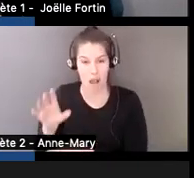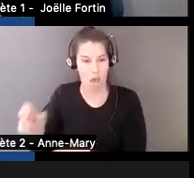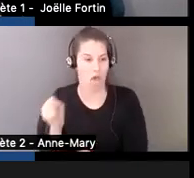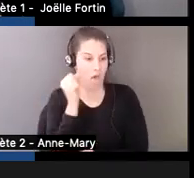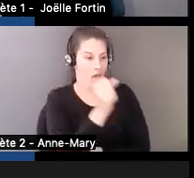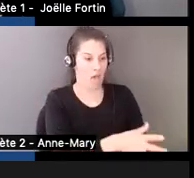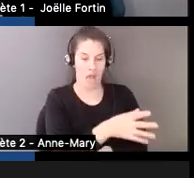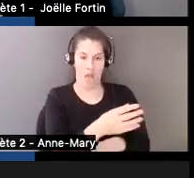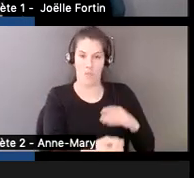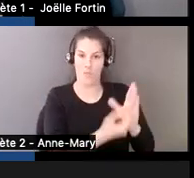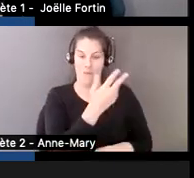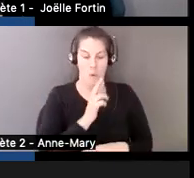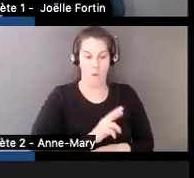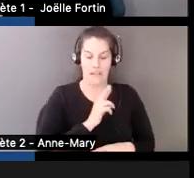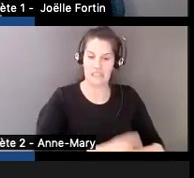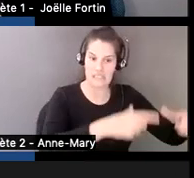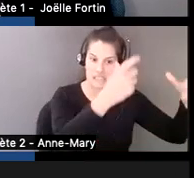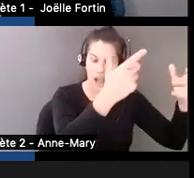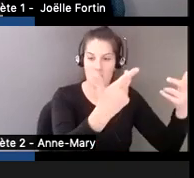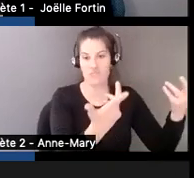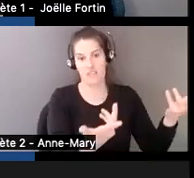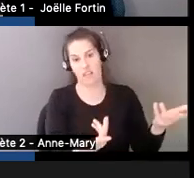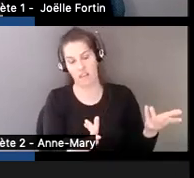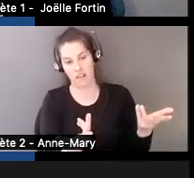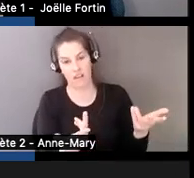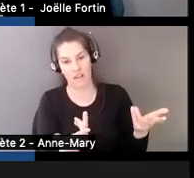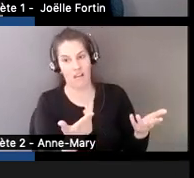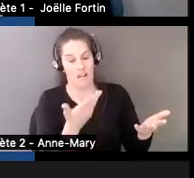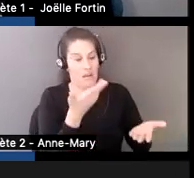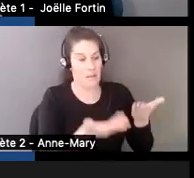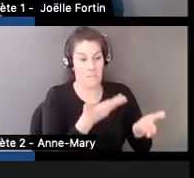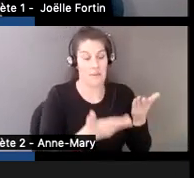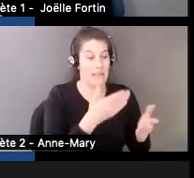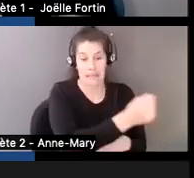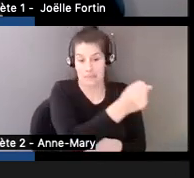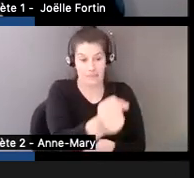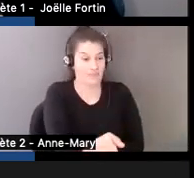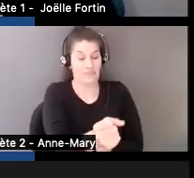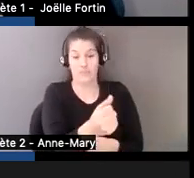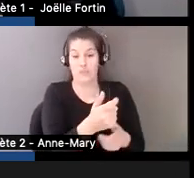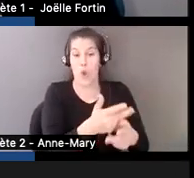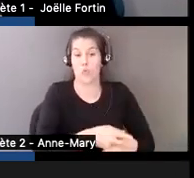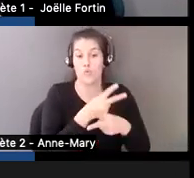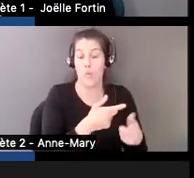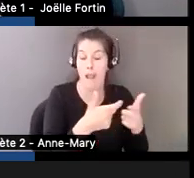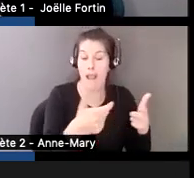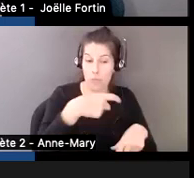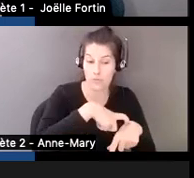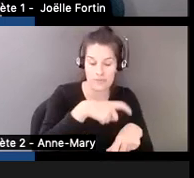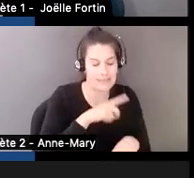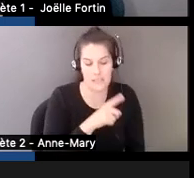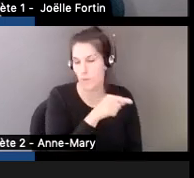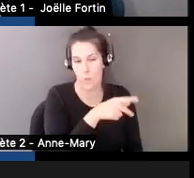une résidence et peut-être plus tard dans une résidence de soins à longue durée. C'est certain, la personne